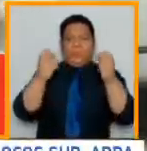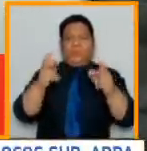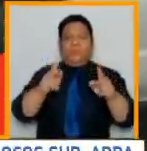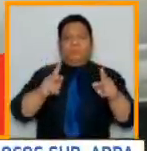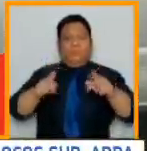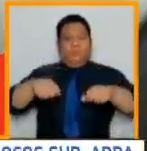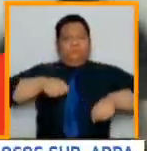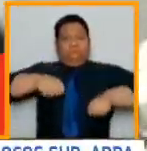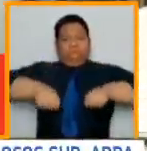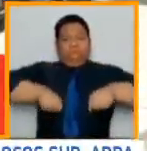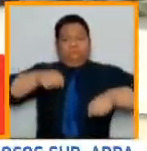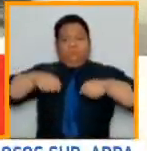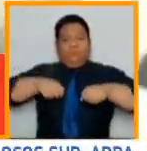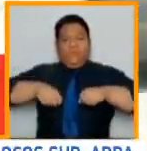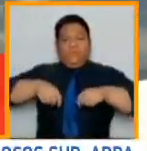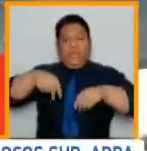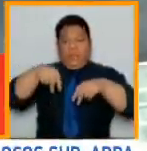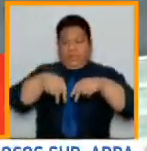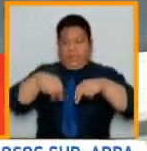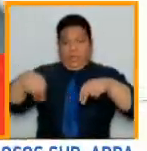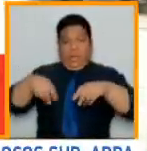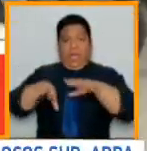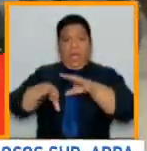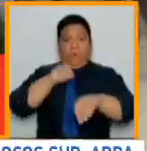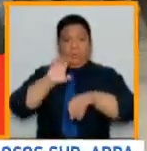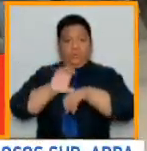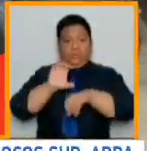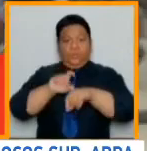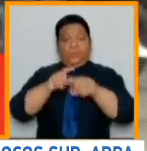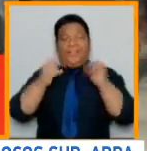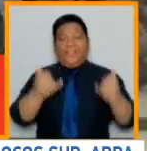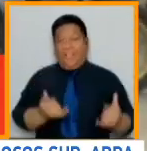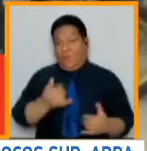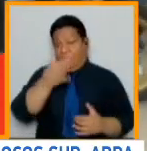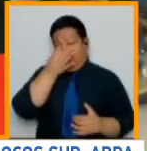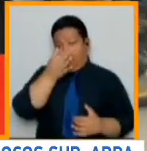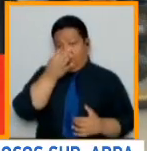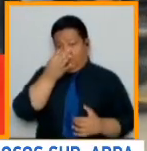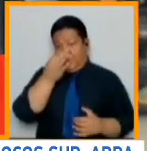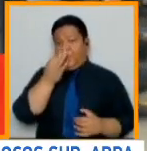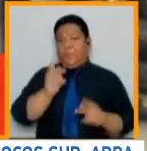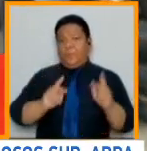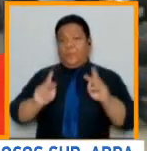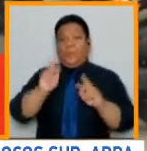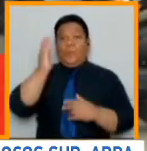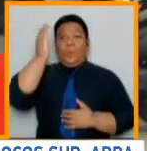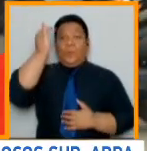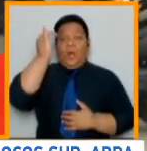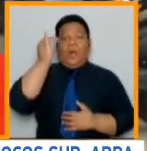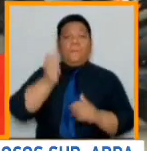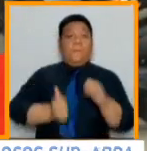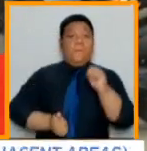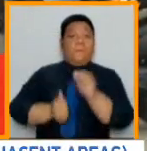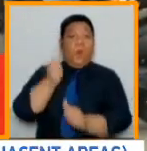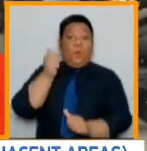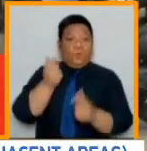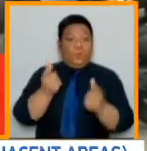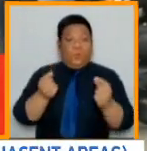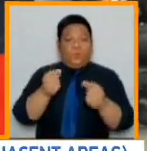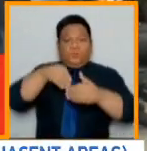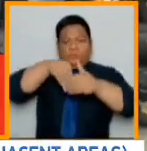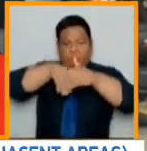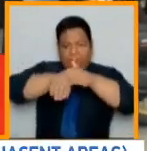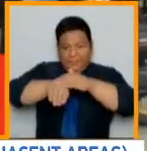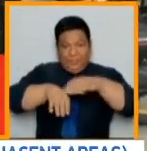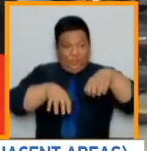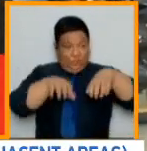labas ng simbahan. Pero ngayon, kakaunti na lang yung nakita ko. Kasi yung karamihan sa kanila, nandun na sa loob ng compound ng simbahan. Sila yung